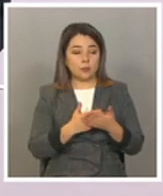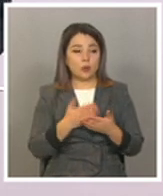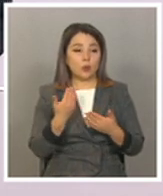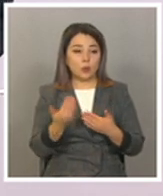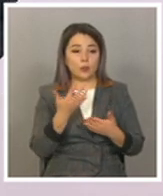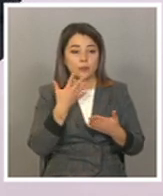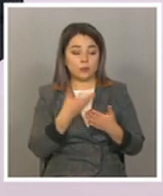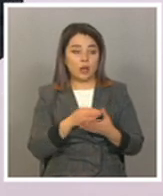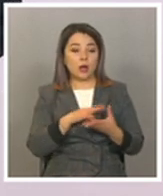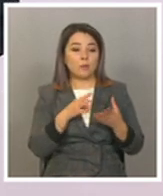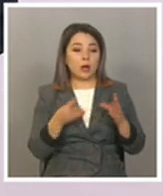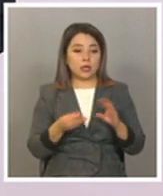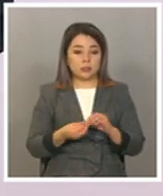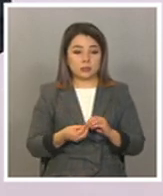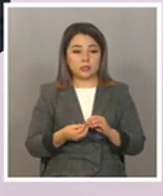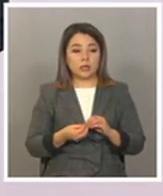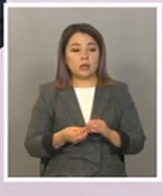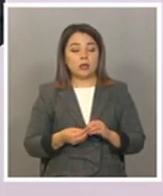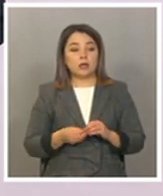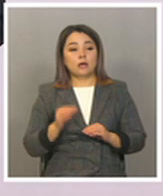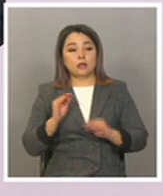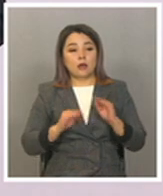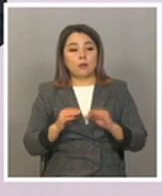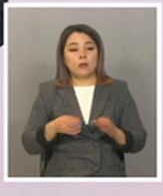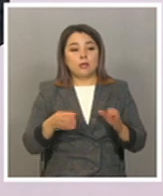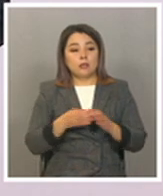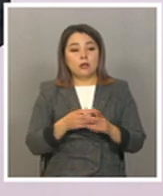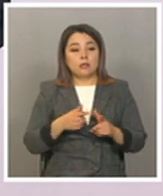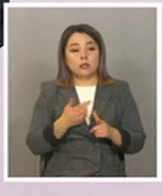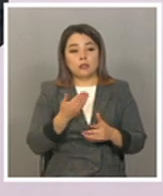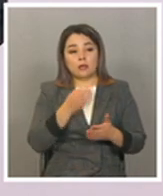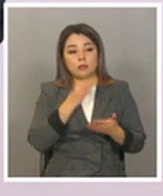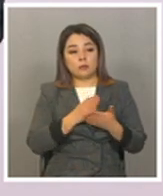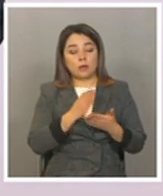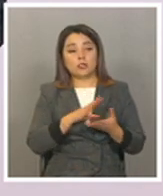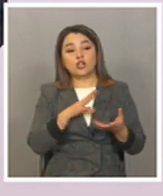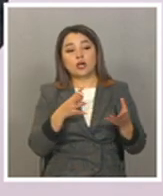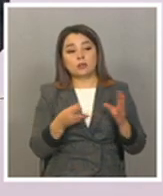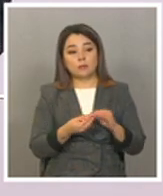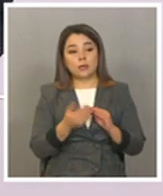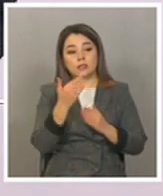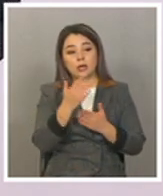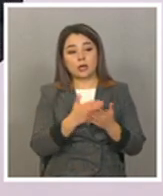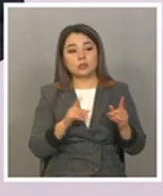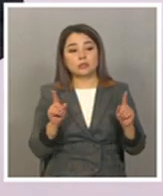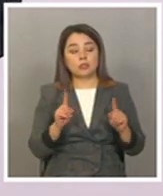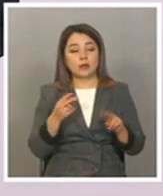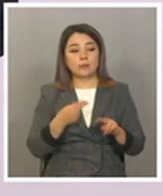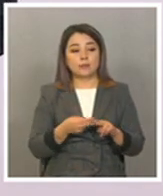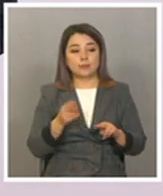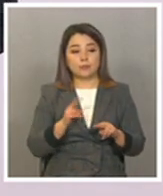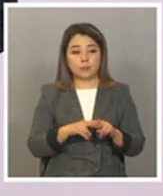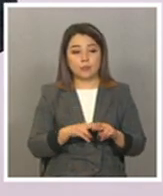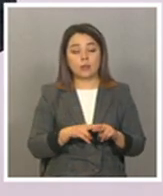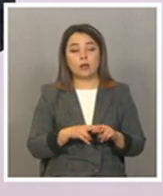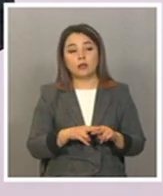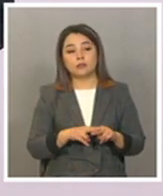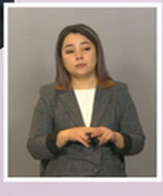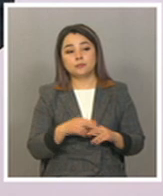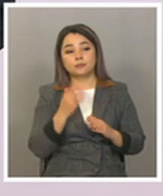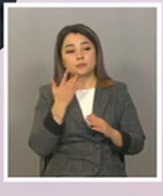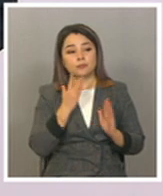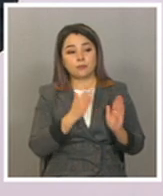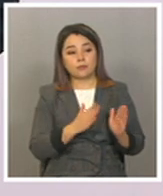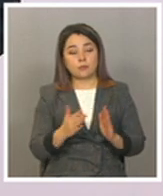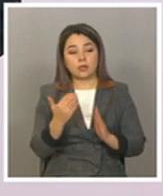олардың барлығының комбинациясынан тұралады. Жалпы тізім дегеніміз белгілі бір ретпен